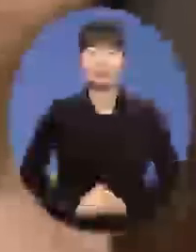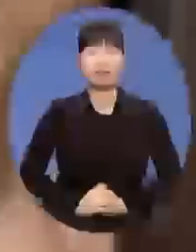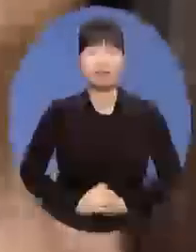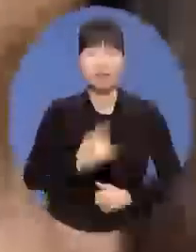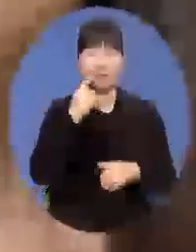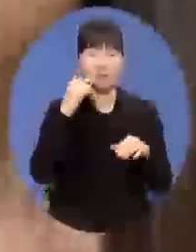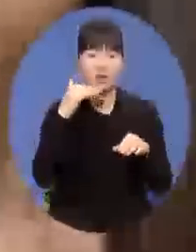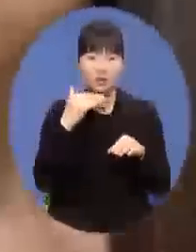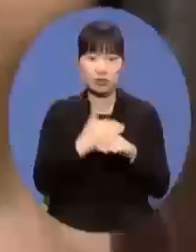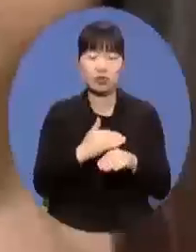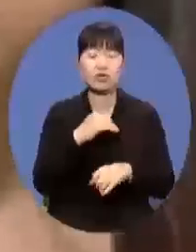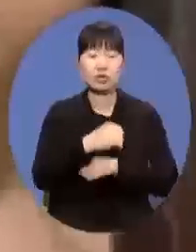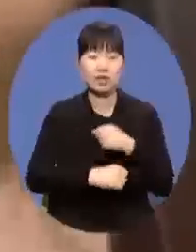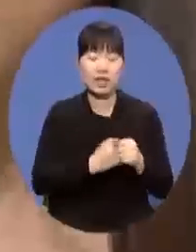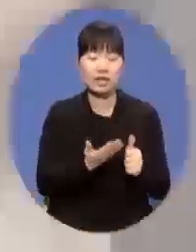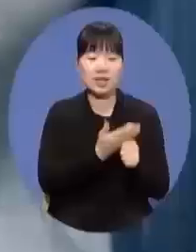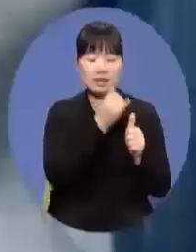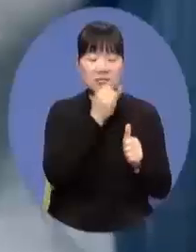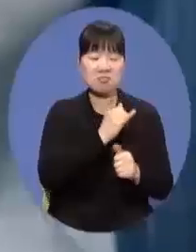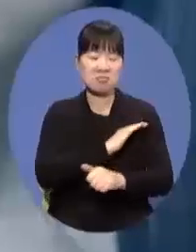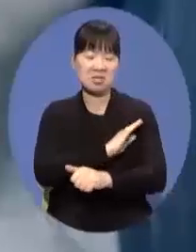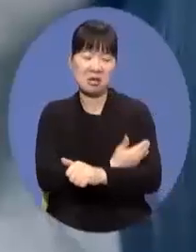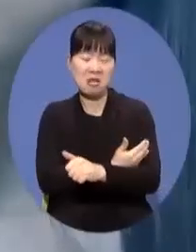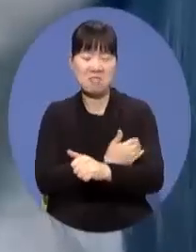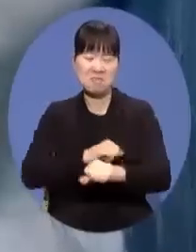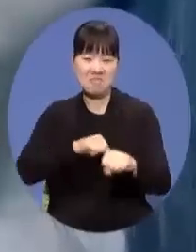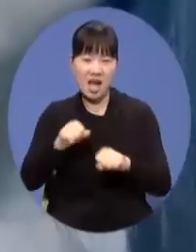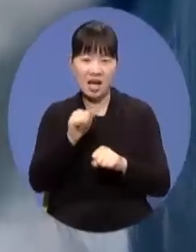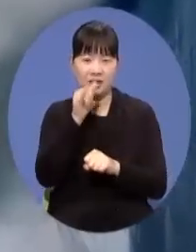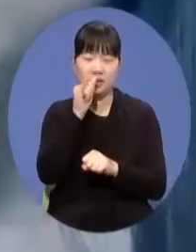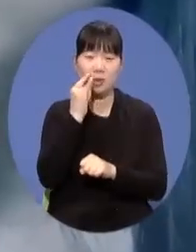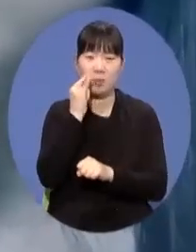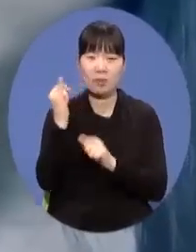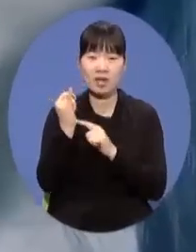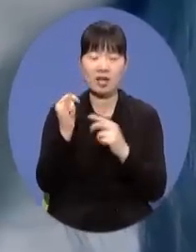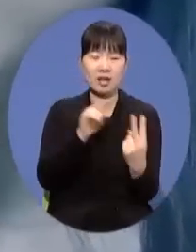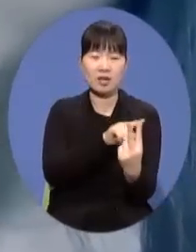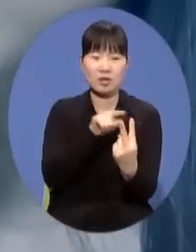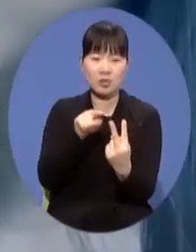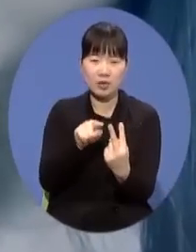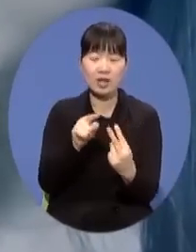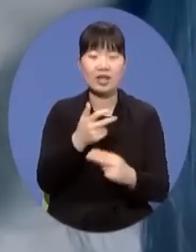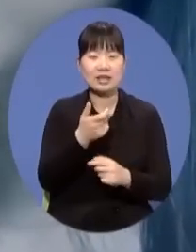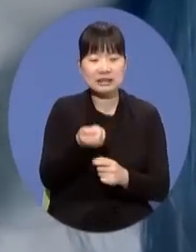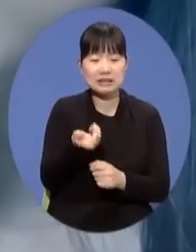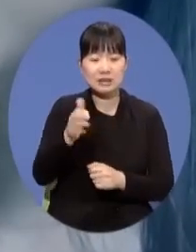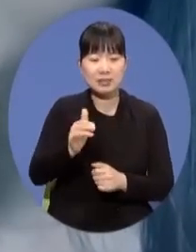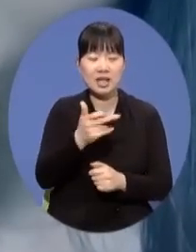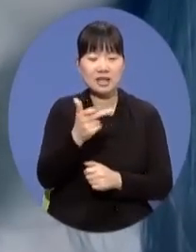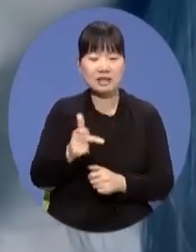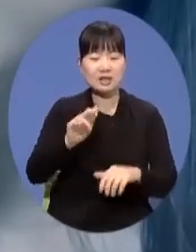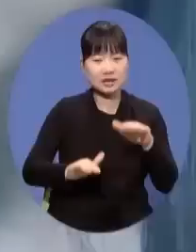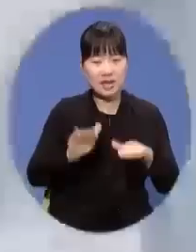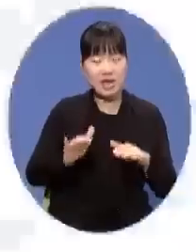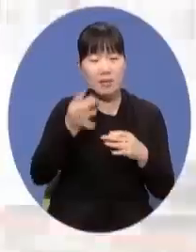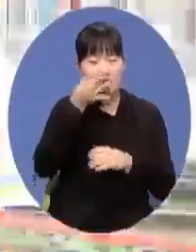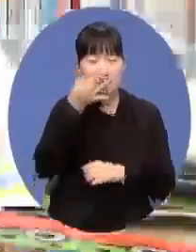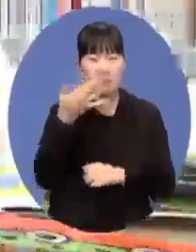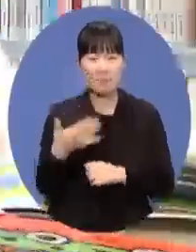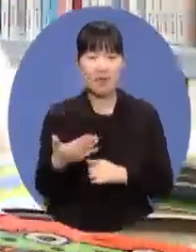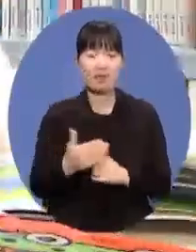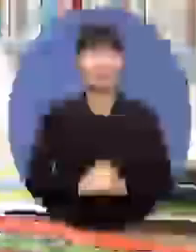민주적인 양육 태도를 가진 엄마와 권위주의적인 양육 태도를 가진 엄마. 두 엄마의 작지만 큰 차이에 대해 알아봅니다.